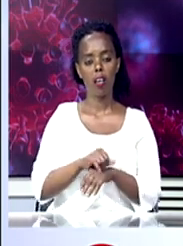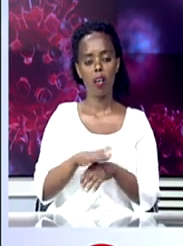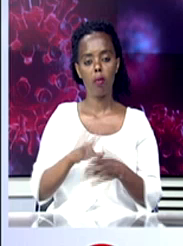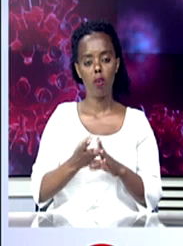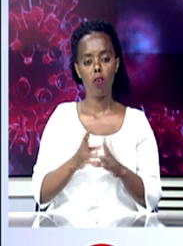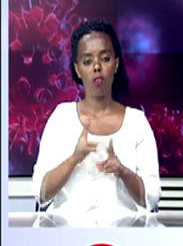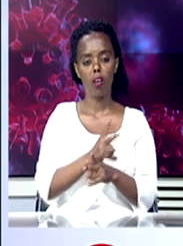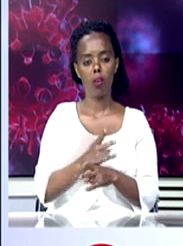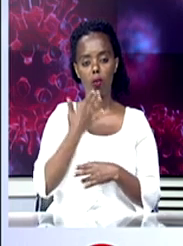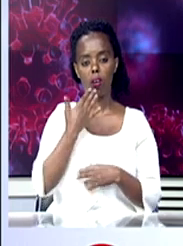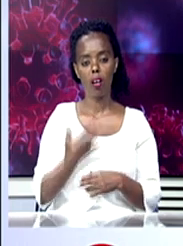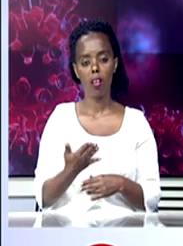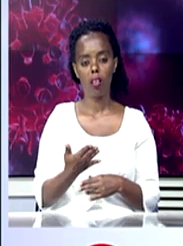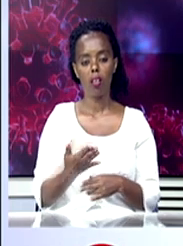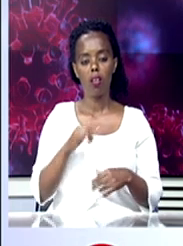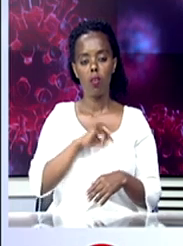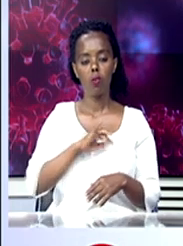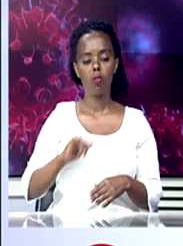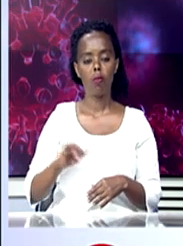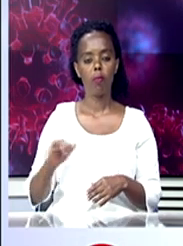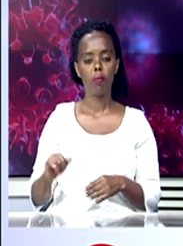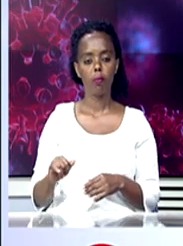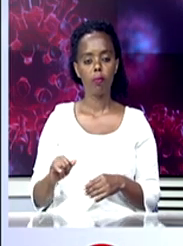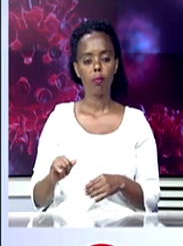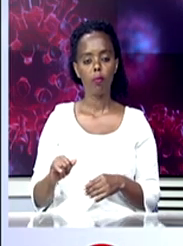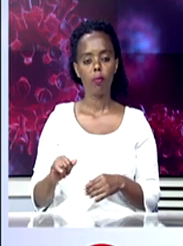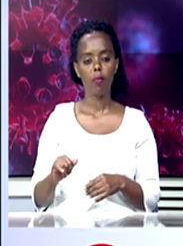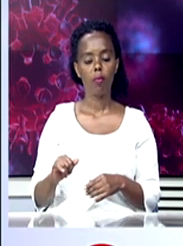Of eeggannoon gaariidha. Nus bakka